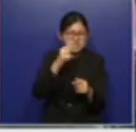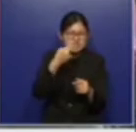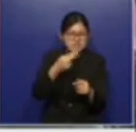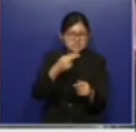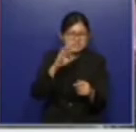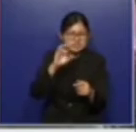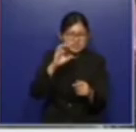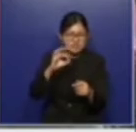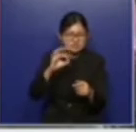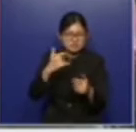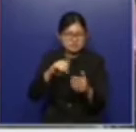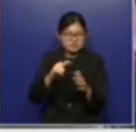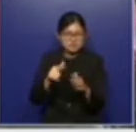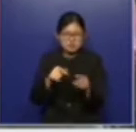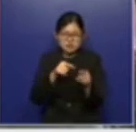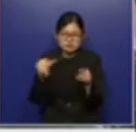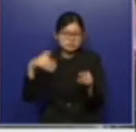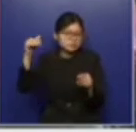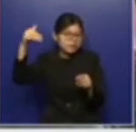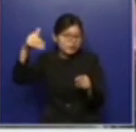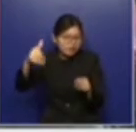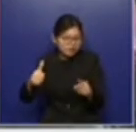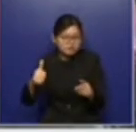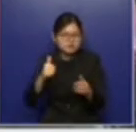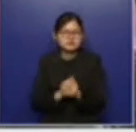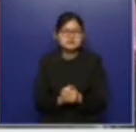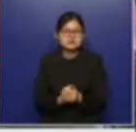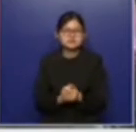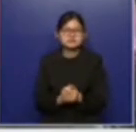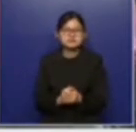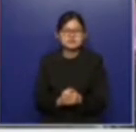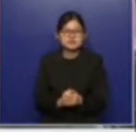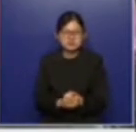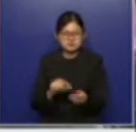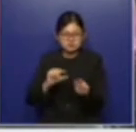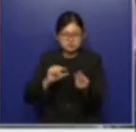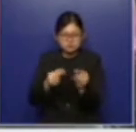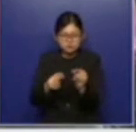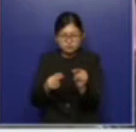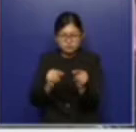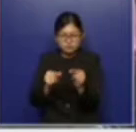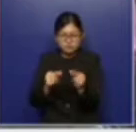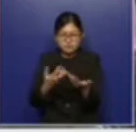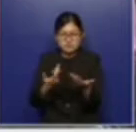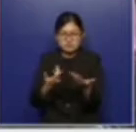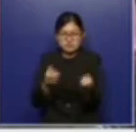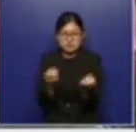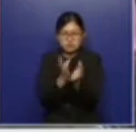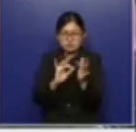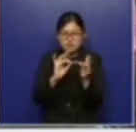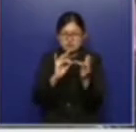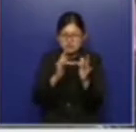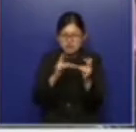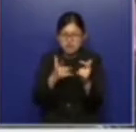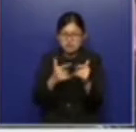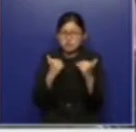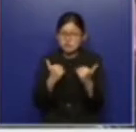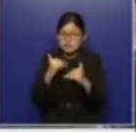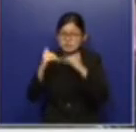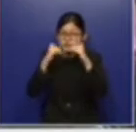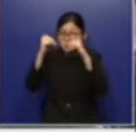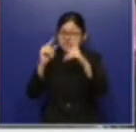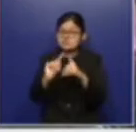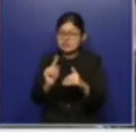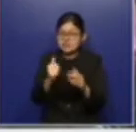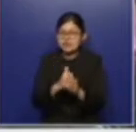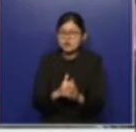Frequency ไปจนถึง Very High Frequency VHF และ Ultra High Frequency ในปัจจุบันนี้ท่านพัฒนาไปถึงไหนเพื่อให้เ